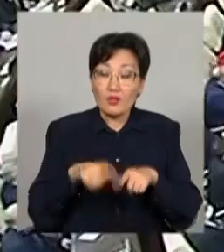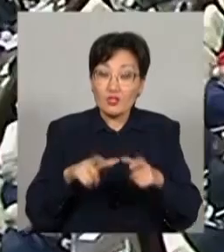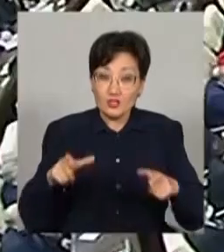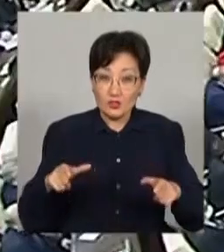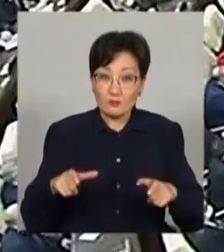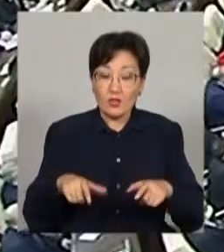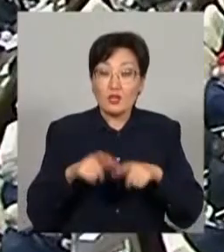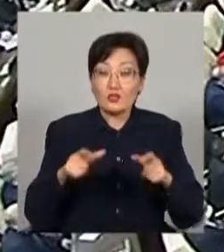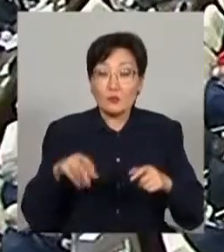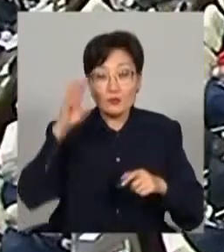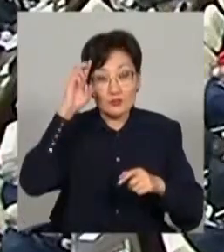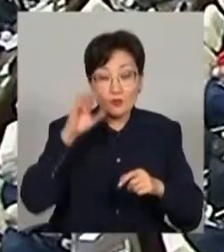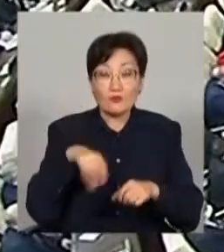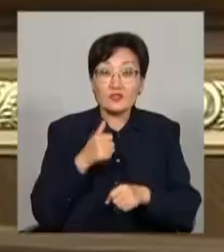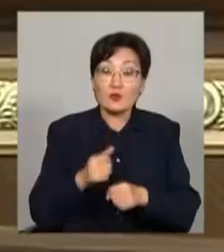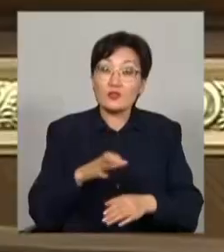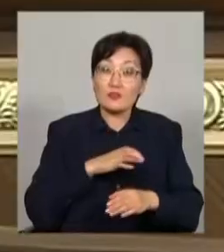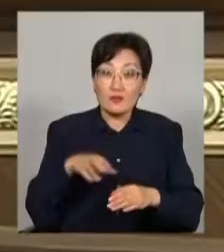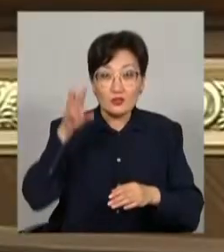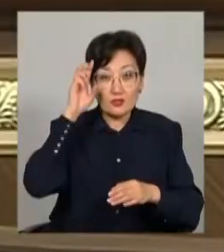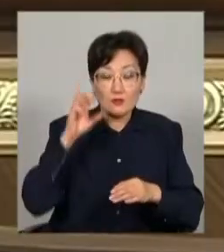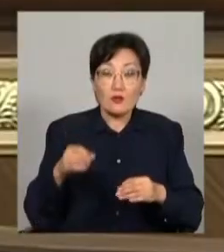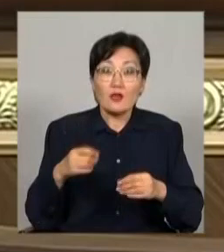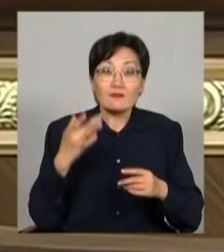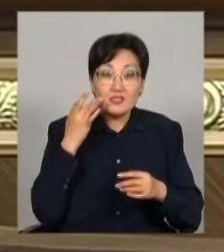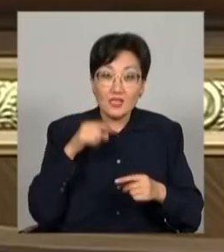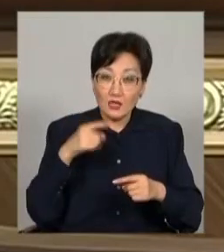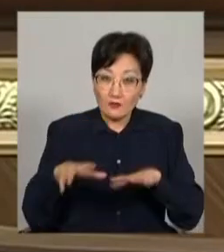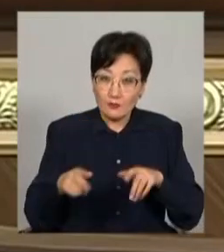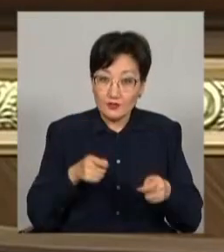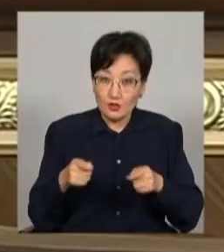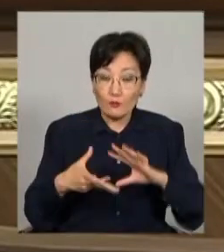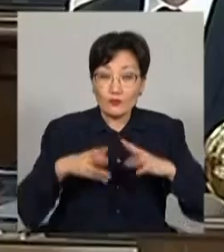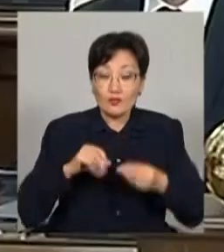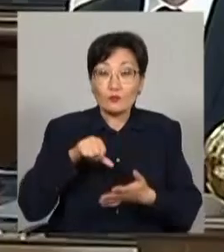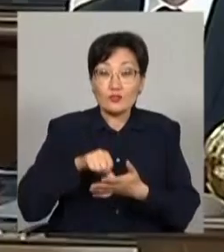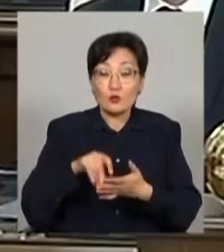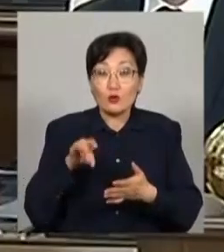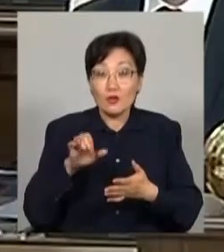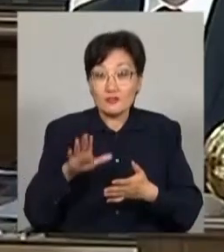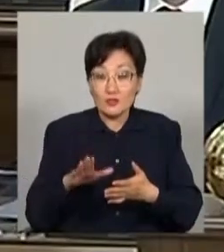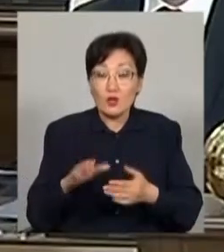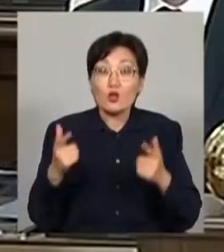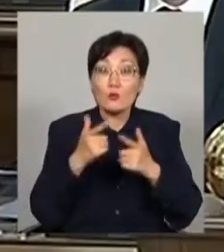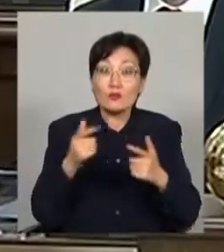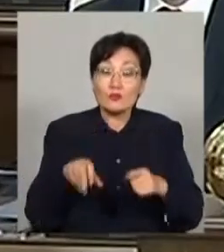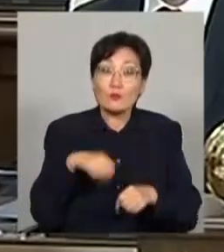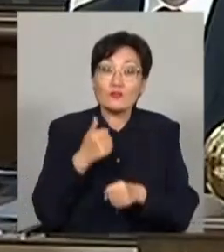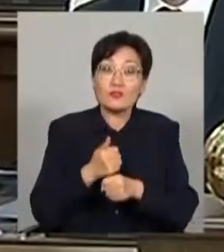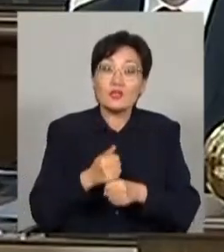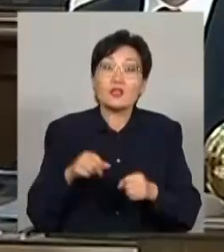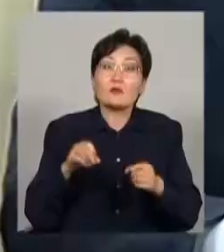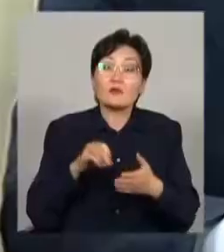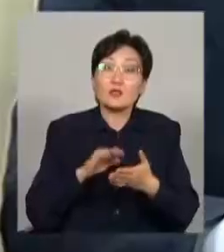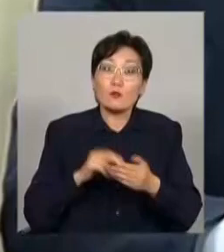граждане страны основное богатство государство не раз подчёркивал президент воды тоже выступлениях касым-жомарт токаев заявил что основную ставку